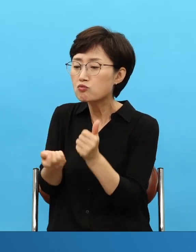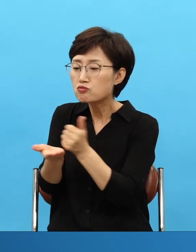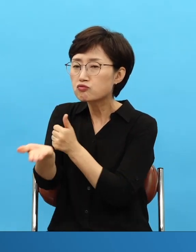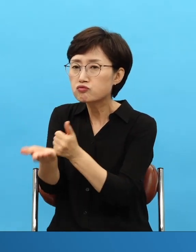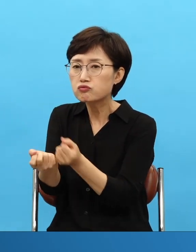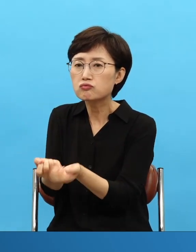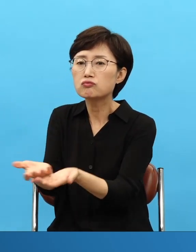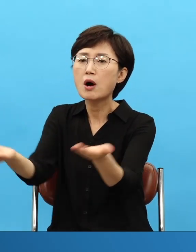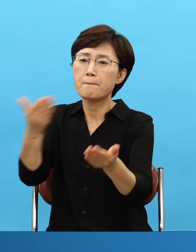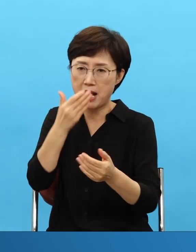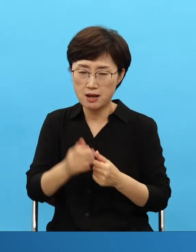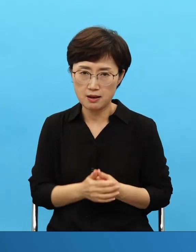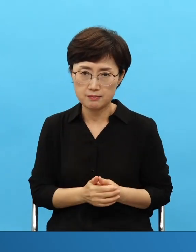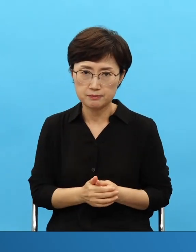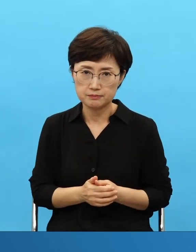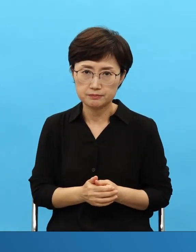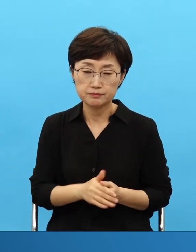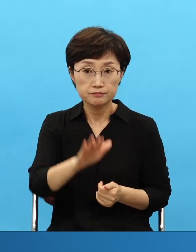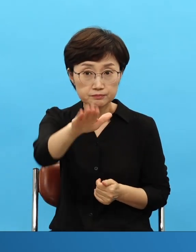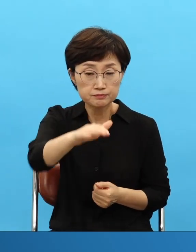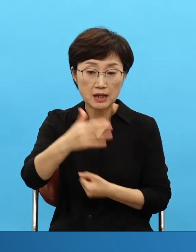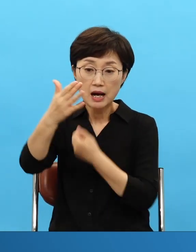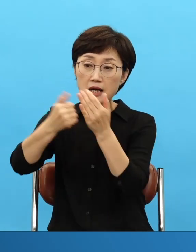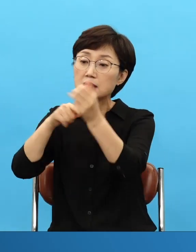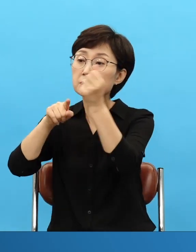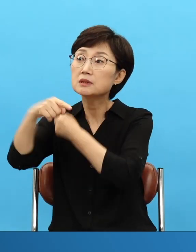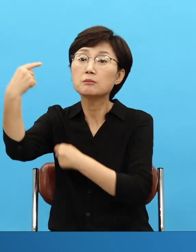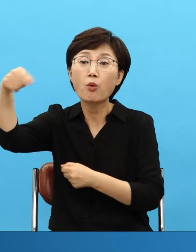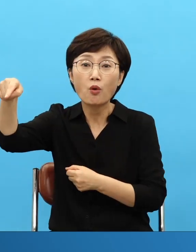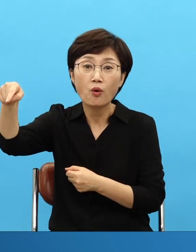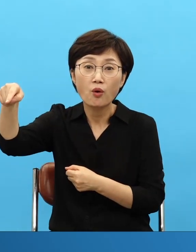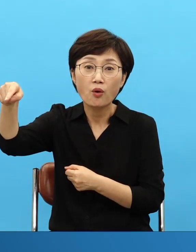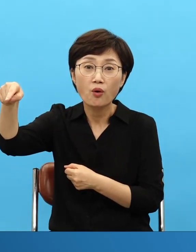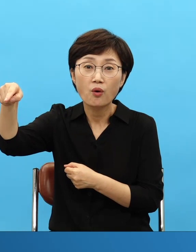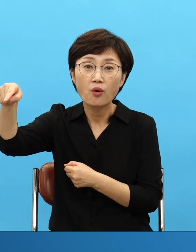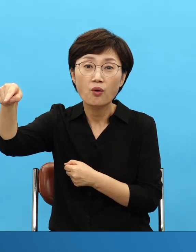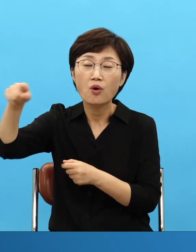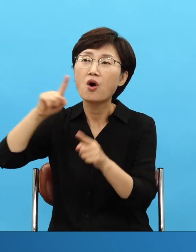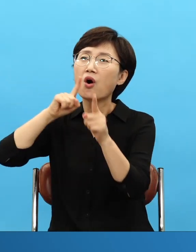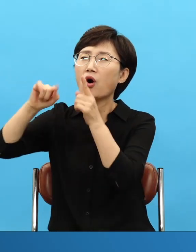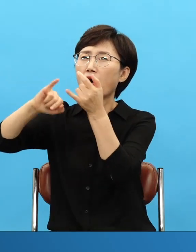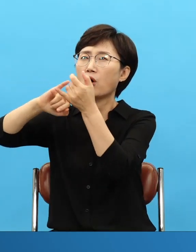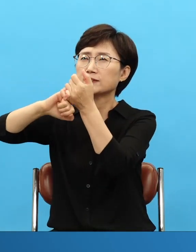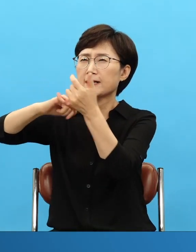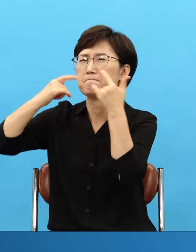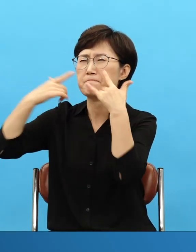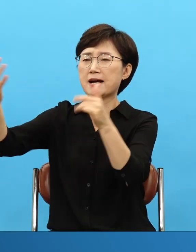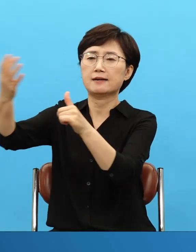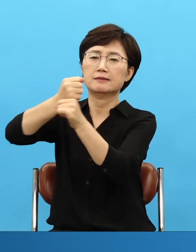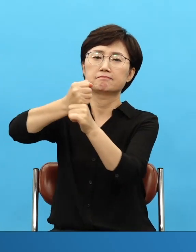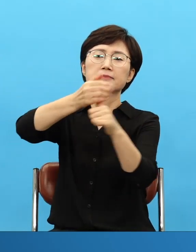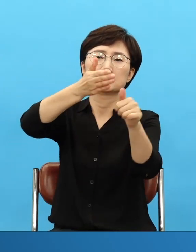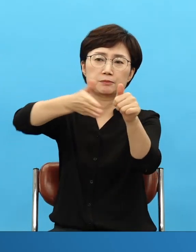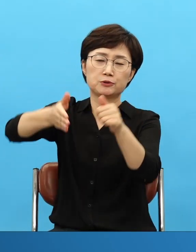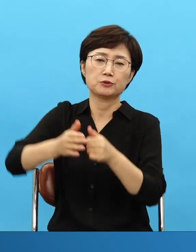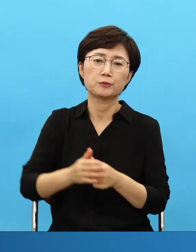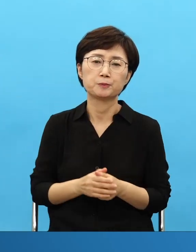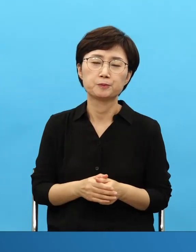island countries. 어느 게 하나님 뜻입니까? What is God's will? 정확한 언약을 잡아야 돼요. You must hold on to the accurate